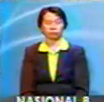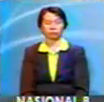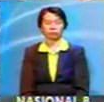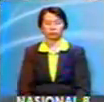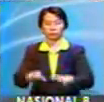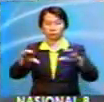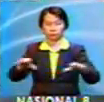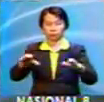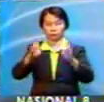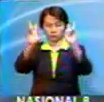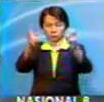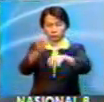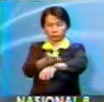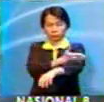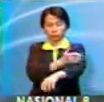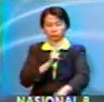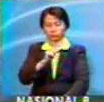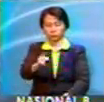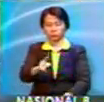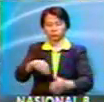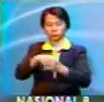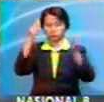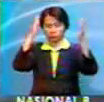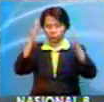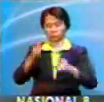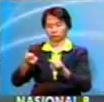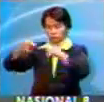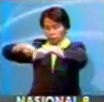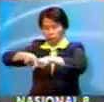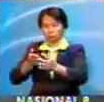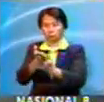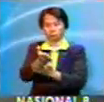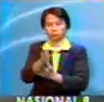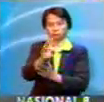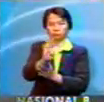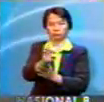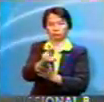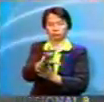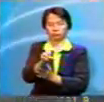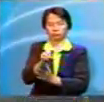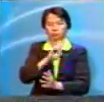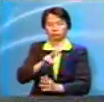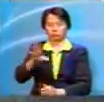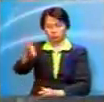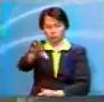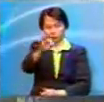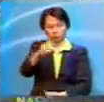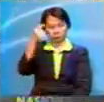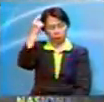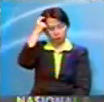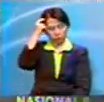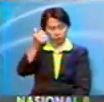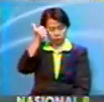Dalam melaksanakan agenda memperkasakan Islam dalam negara ini, UMNO menerusi biro agamanya telah melantik pemikir-pemikir bertauliah